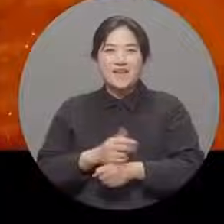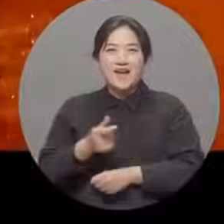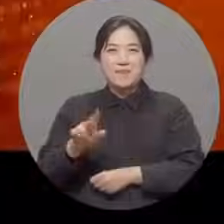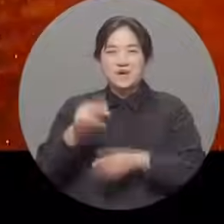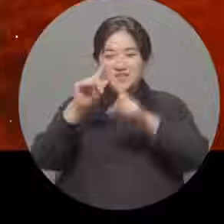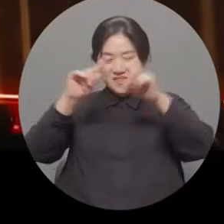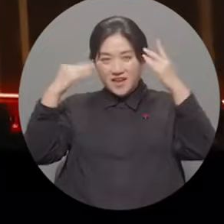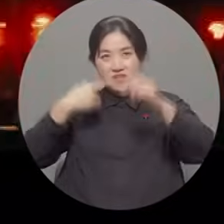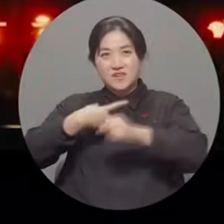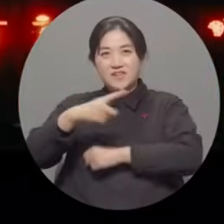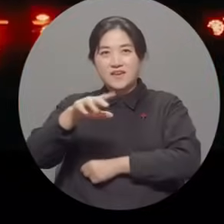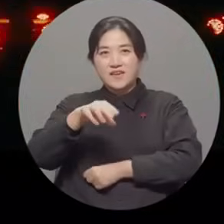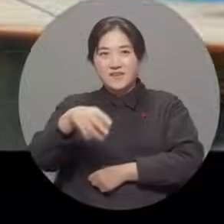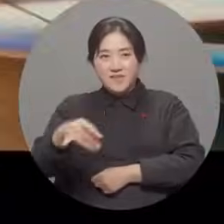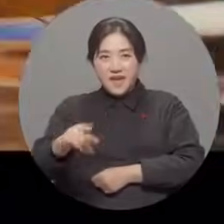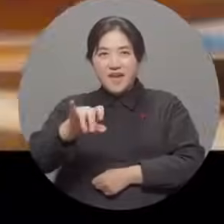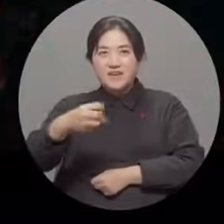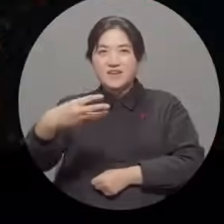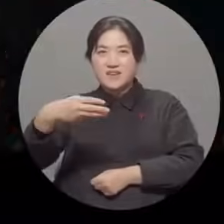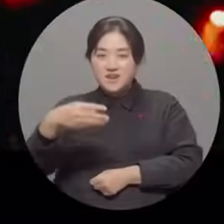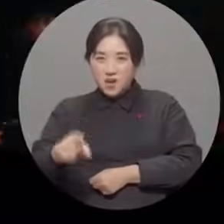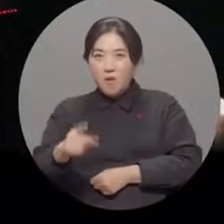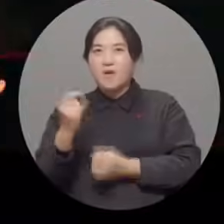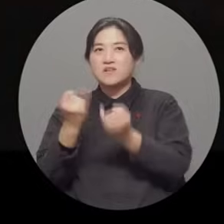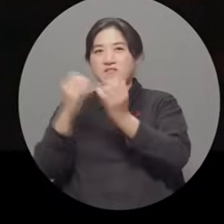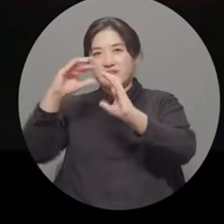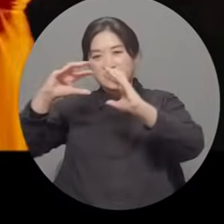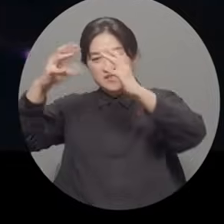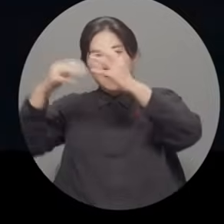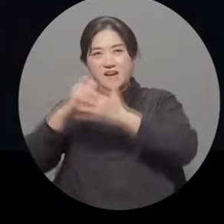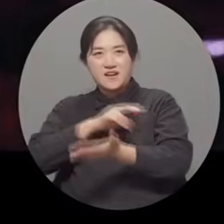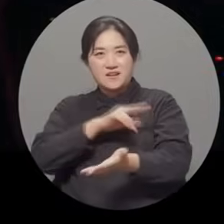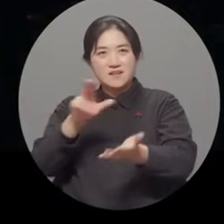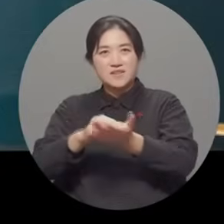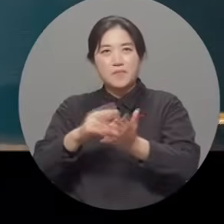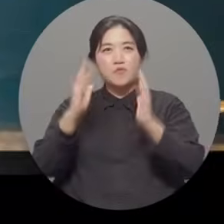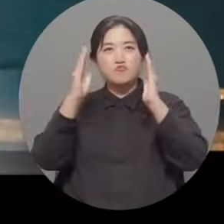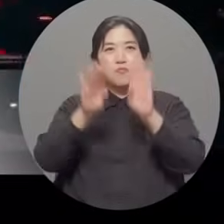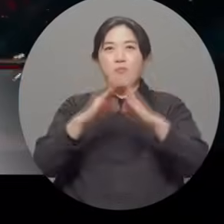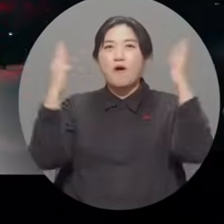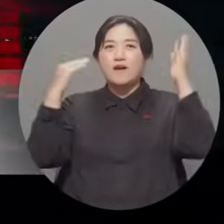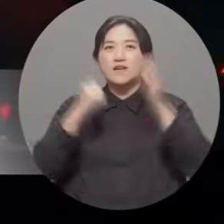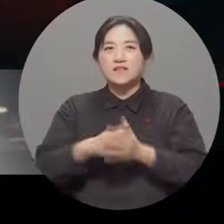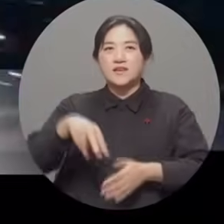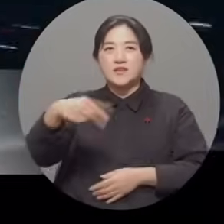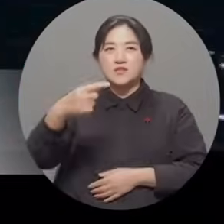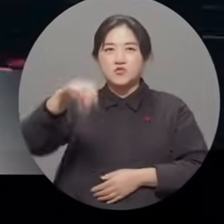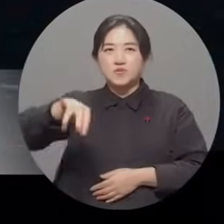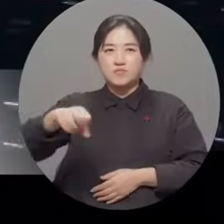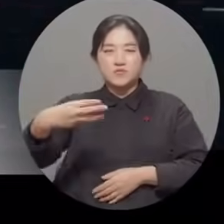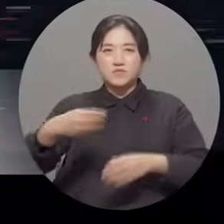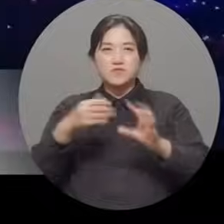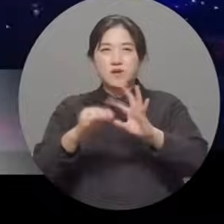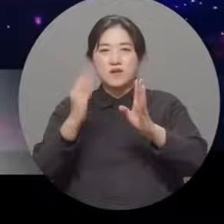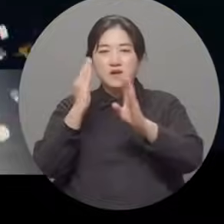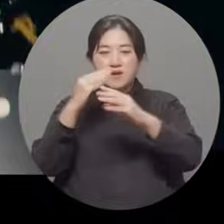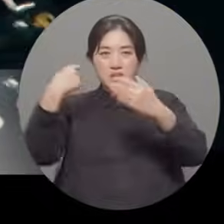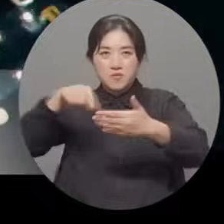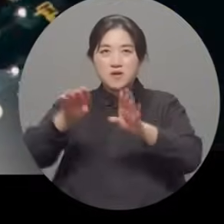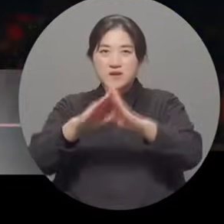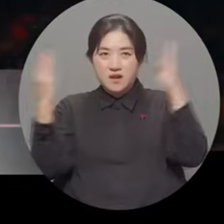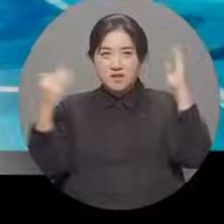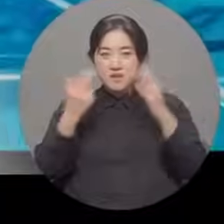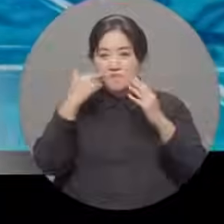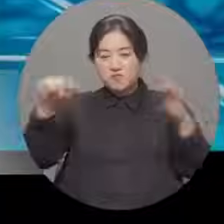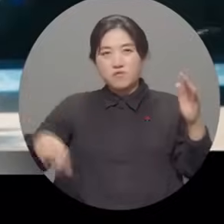하버드대학교가 내년 테일러 스위프트와 그녀의 세계라는 수업을 만드는 등 스위프트 관련 강의를 개설하는 대학은 미국 내